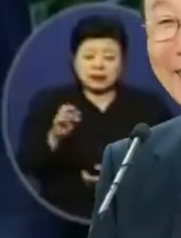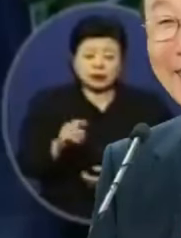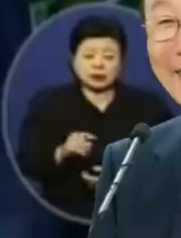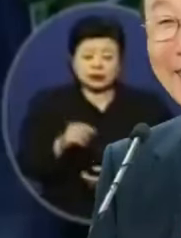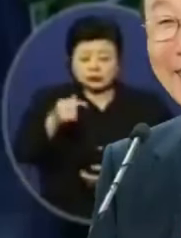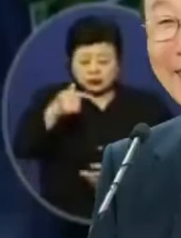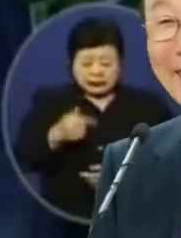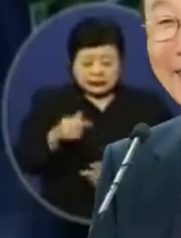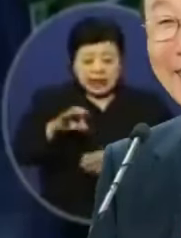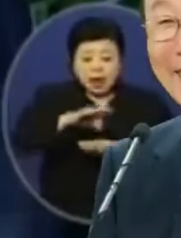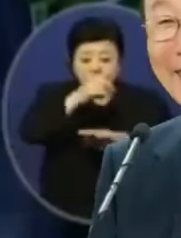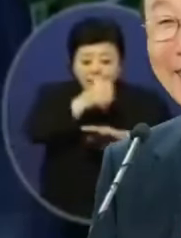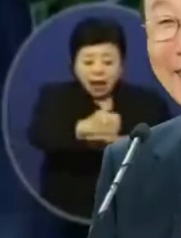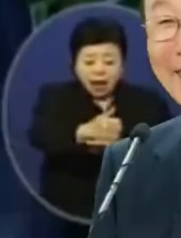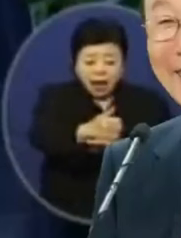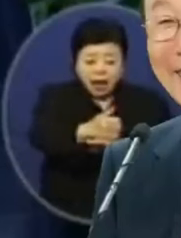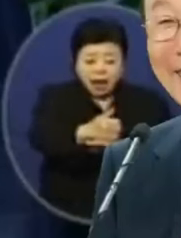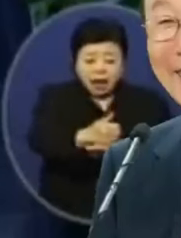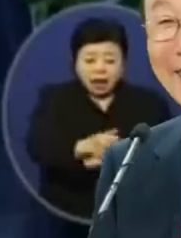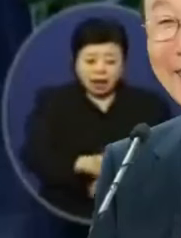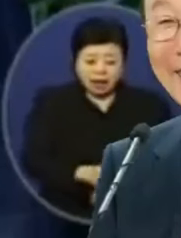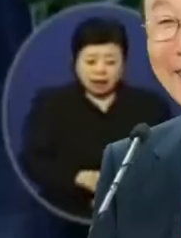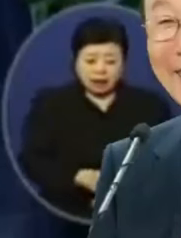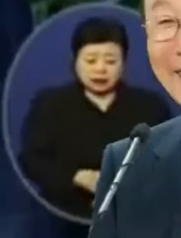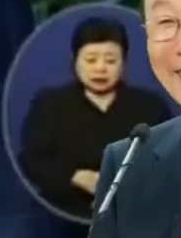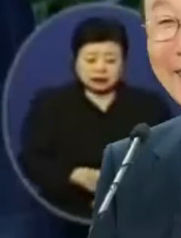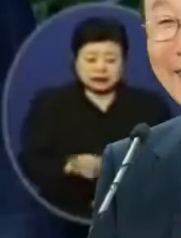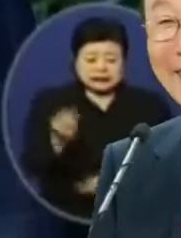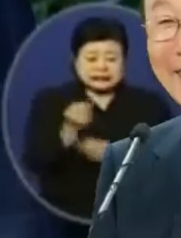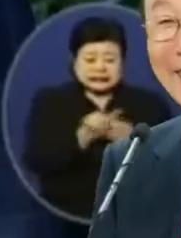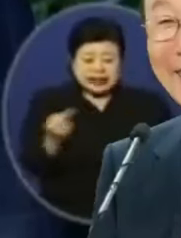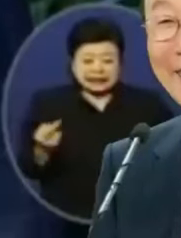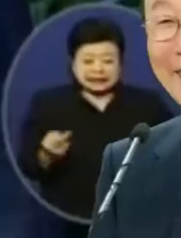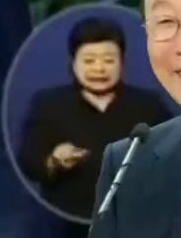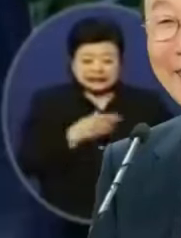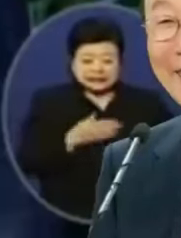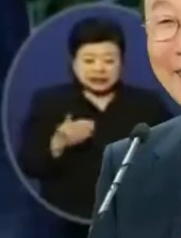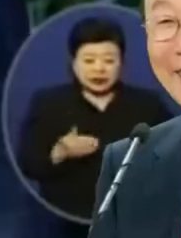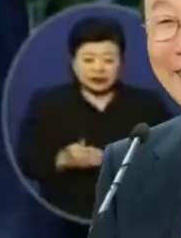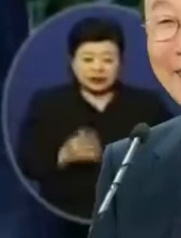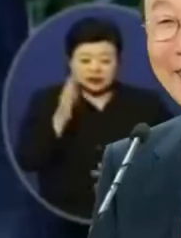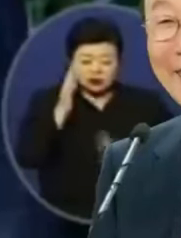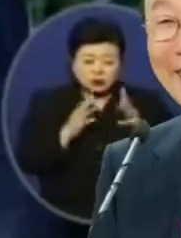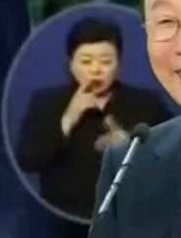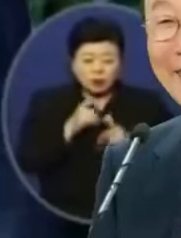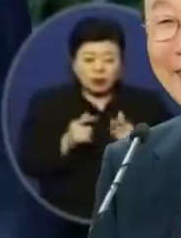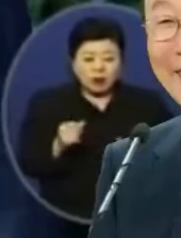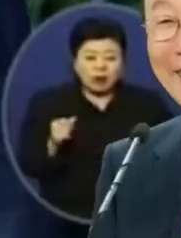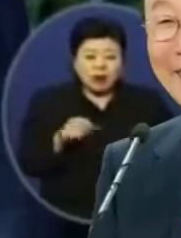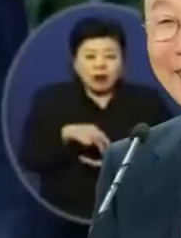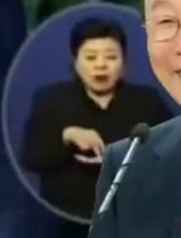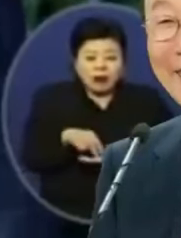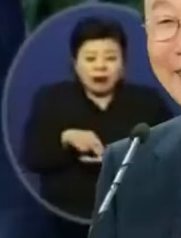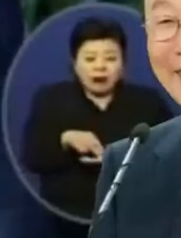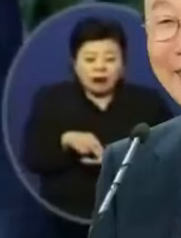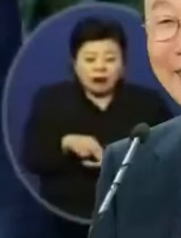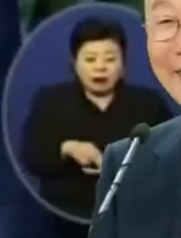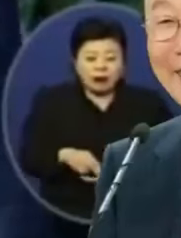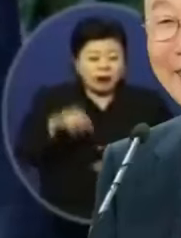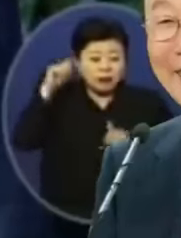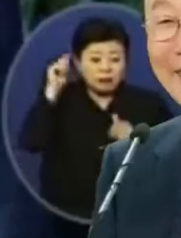느부갓네살 왕의 산천초목이 떼는 위엄과 권세를 가지고 이 세 청년에게 명령을